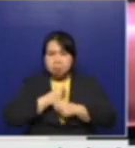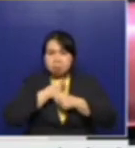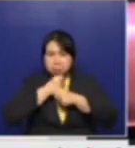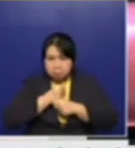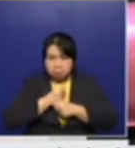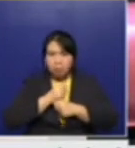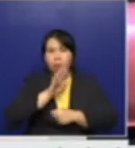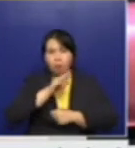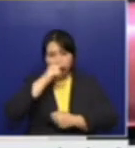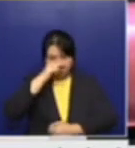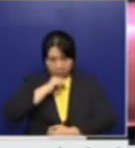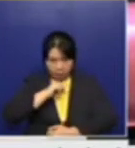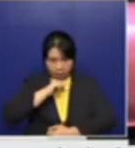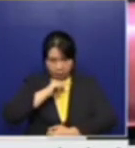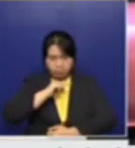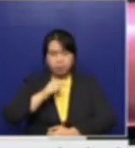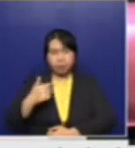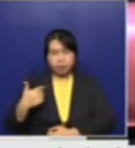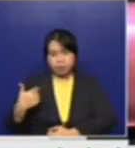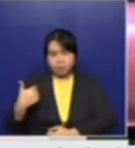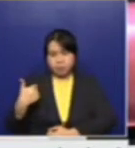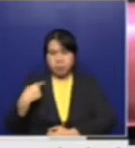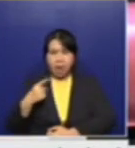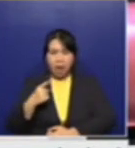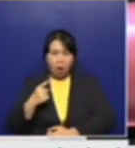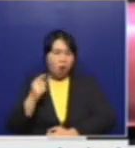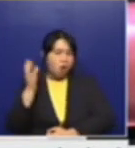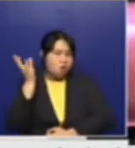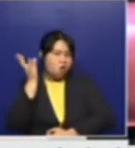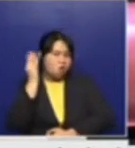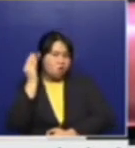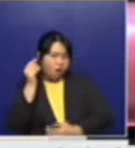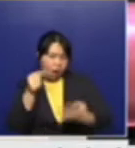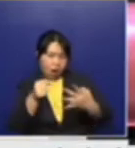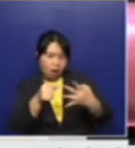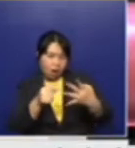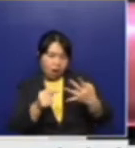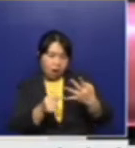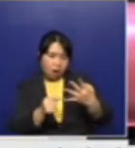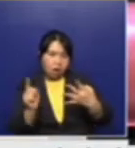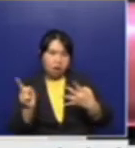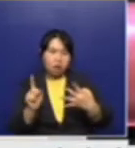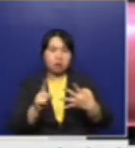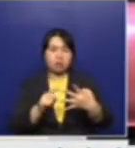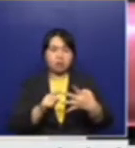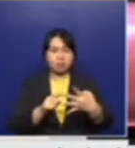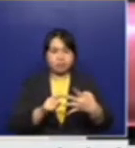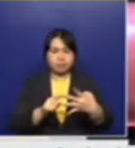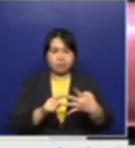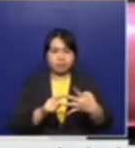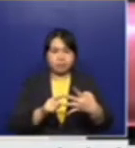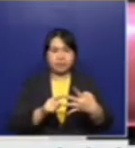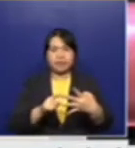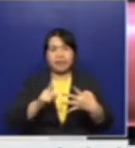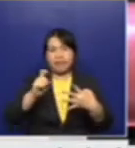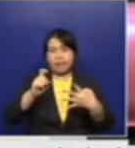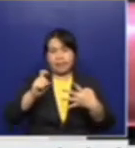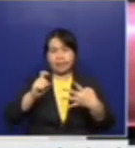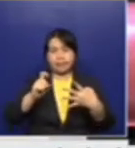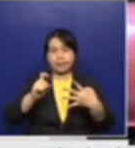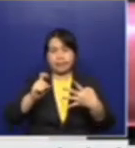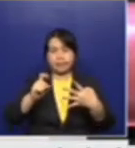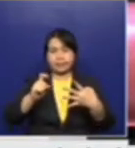ของประเทศไทยแล้วก็น่าจะได้รับฟังความเห็นเจเนเรชั่นต่อไปคือเจเนเรชั่นของเจเนเรชั่น X ก็